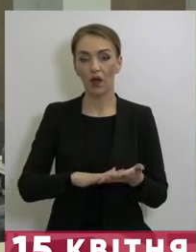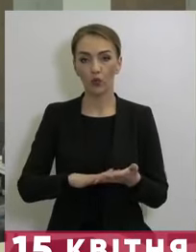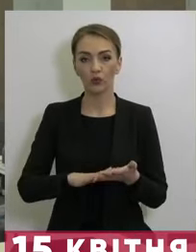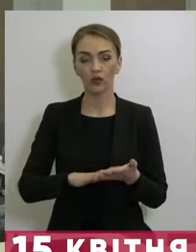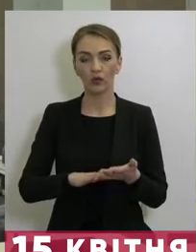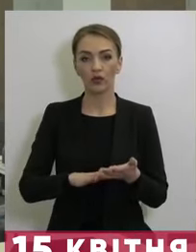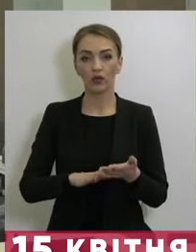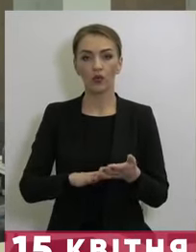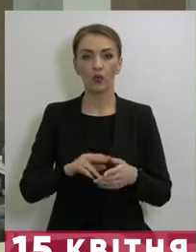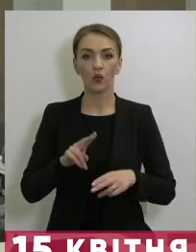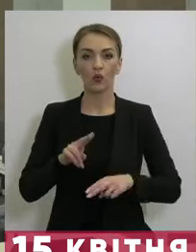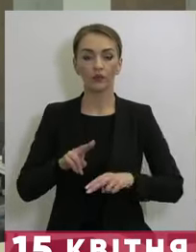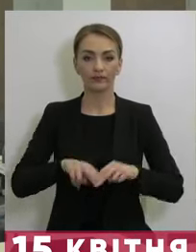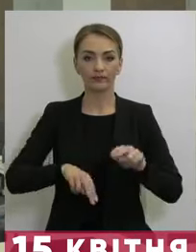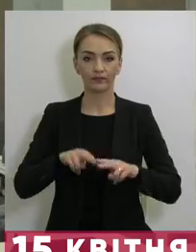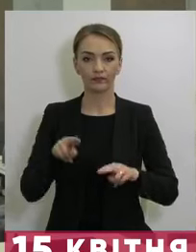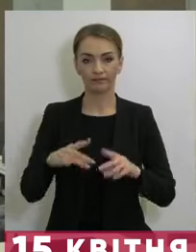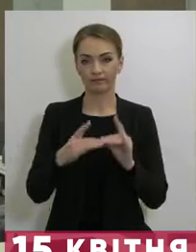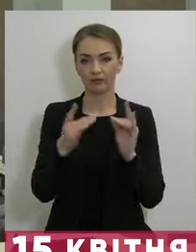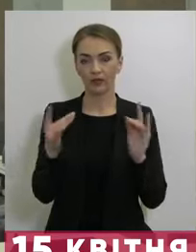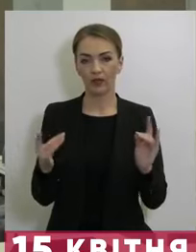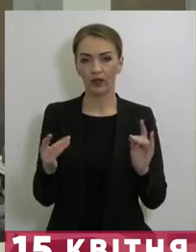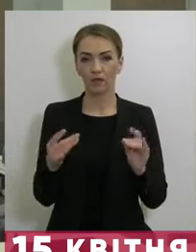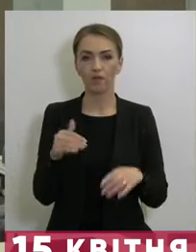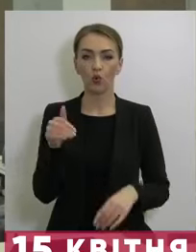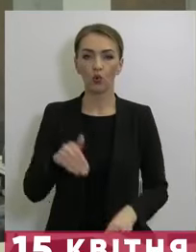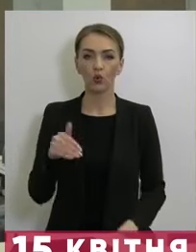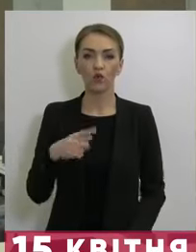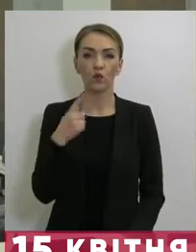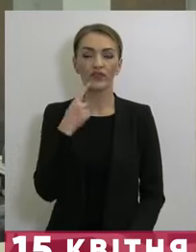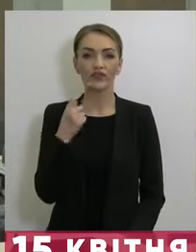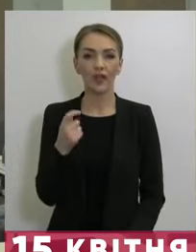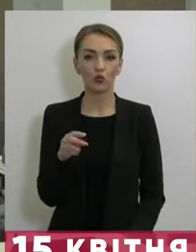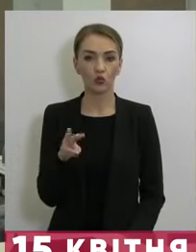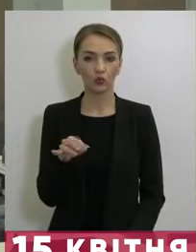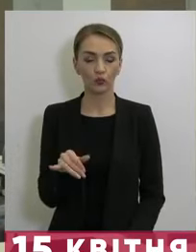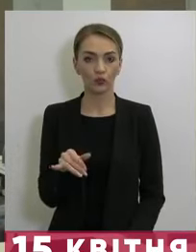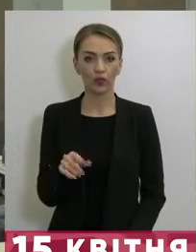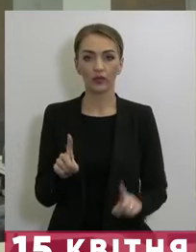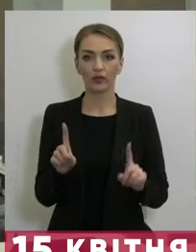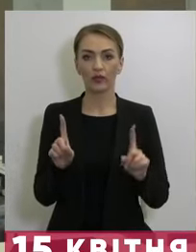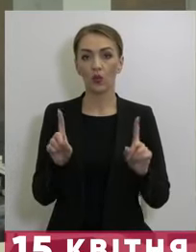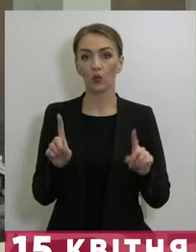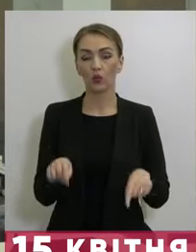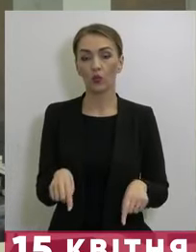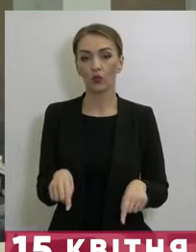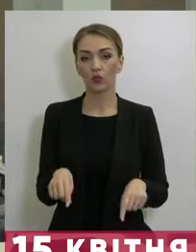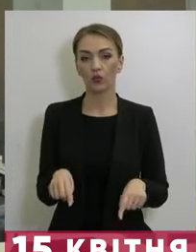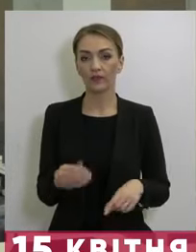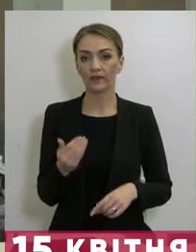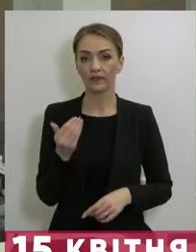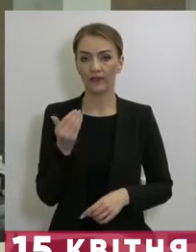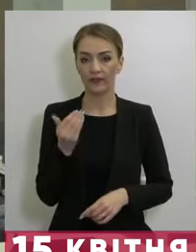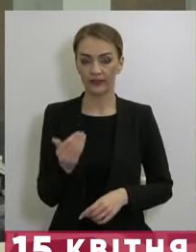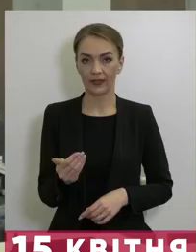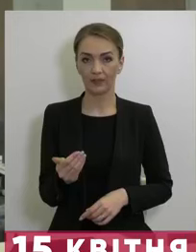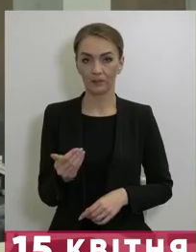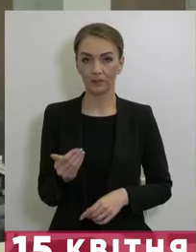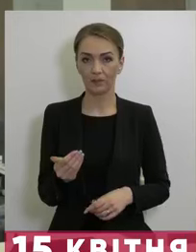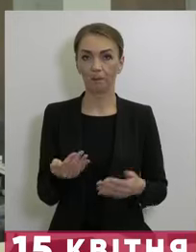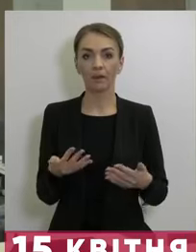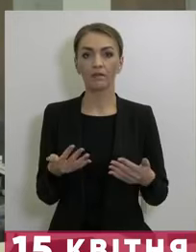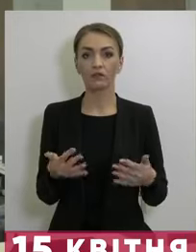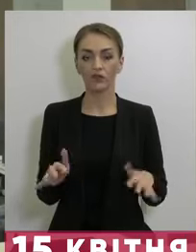на Подолсько-Лисиченському мостовому переході. Також ви